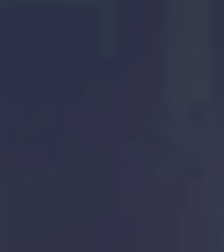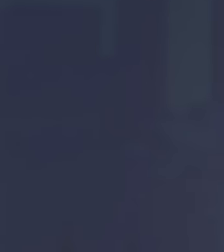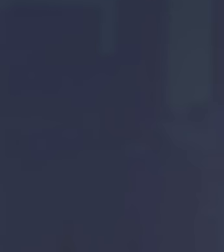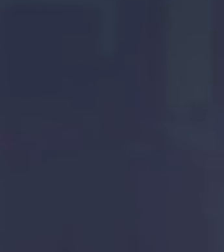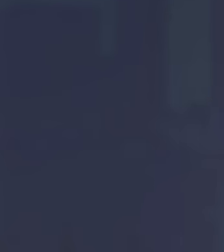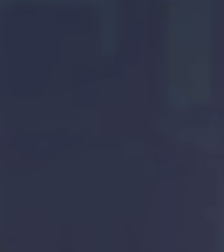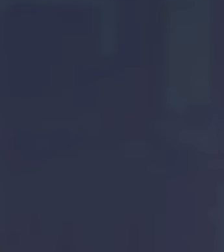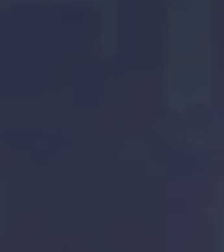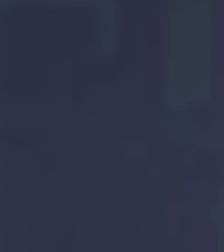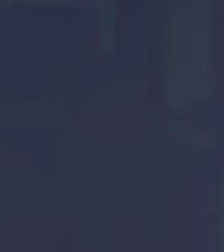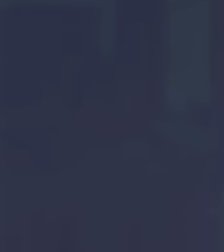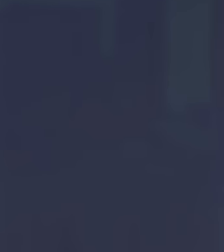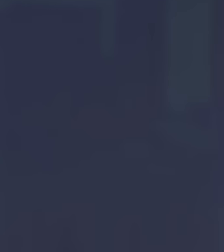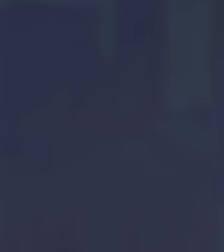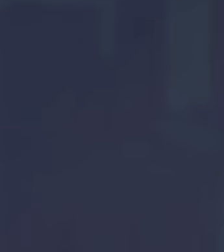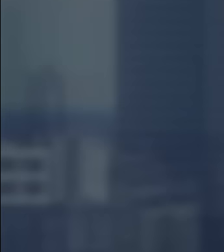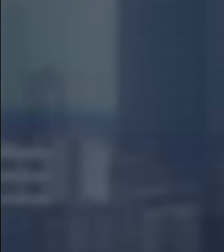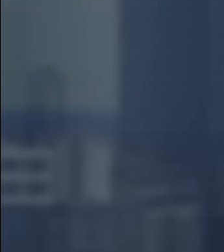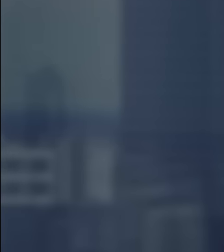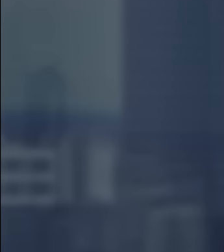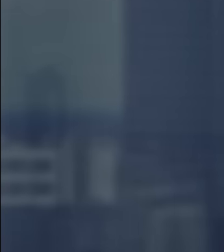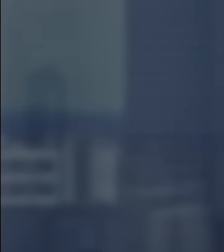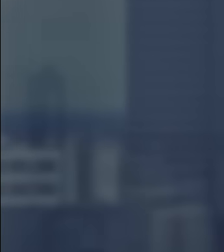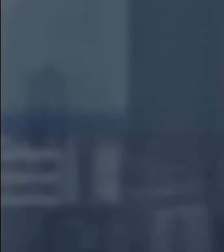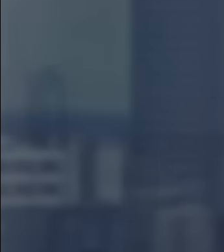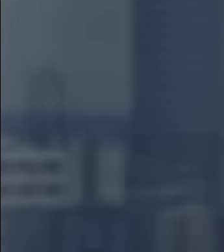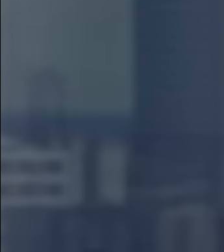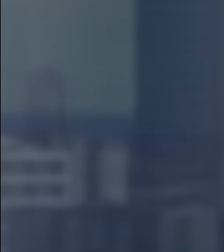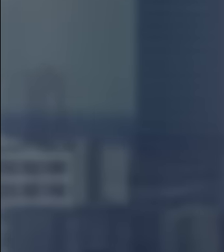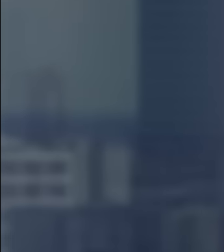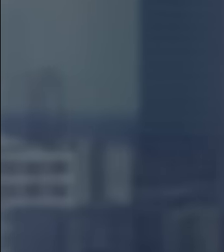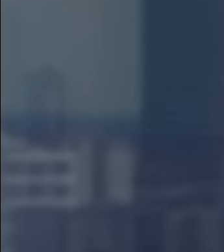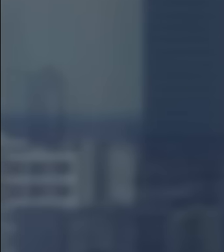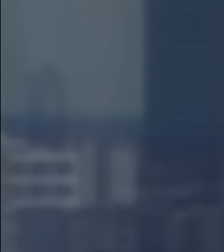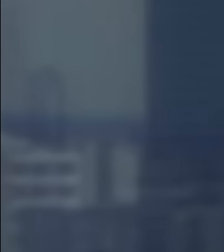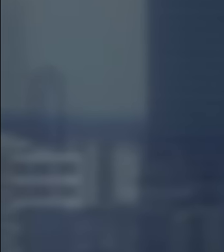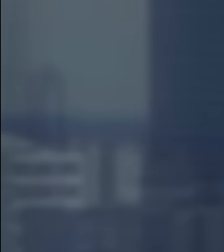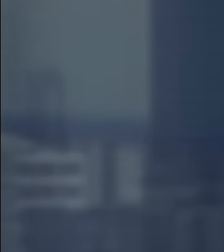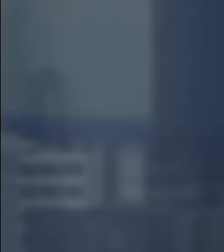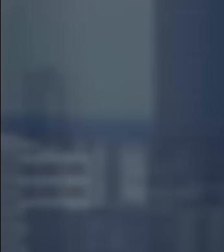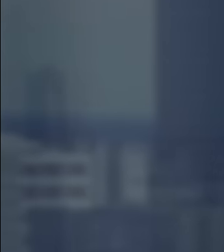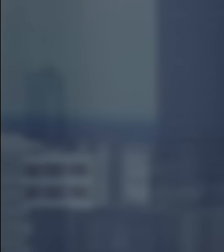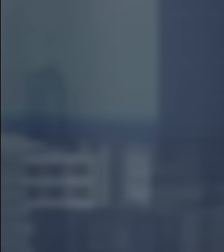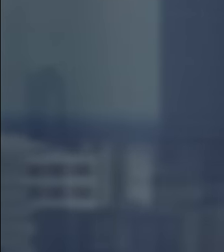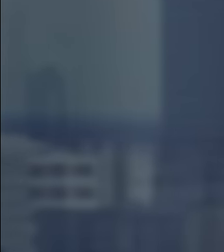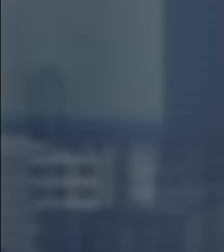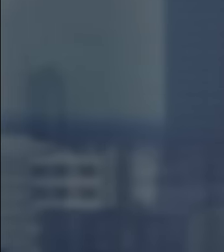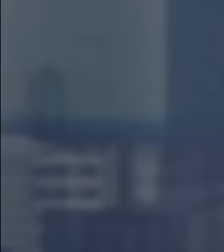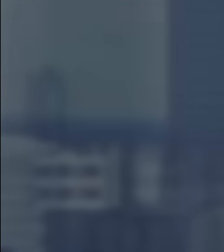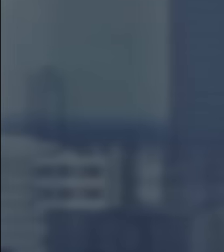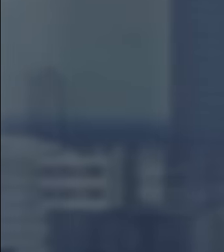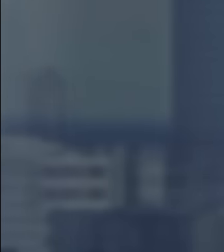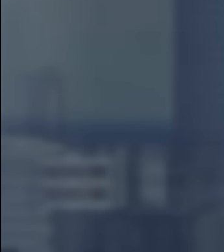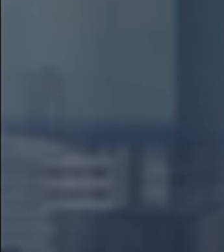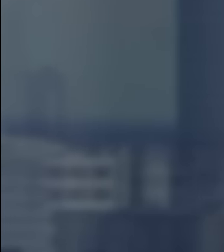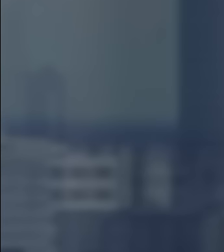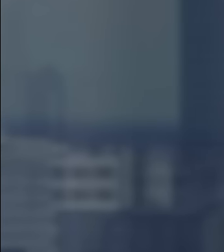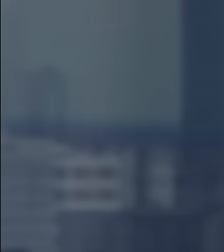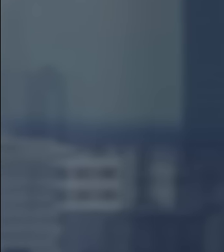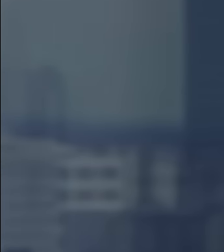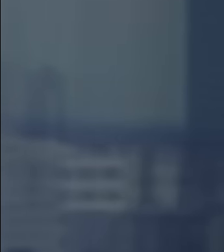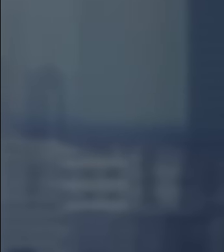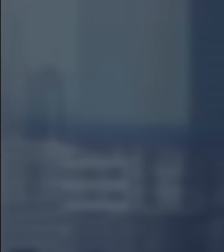dla Polski. Pani prezes, jutro święto Konstytucji 3 maja. Pani stoi na czele instytucji, która nawet